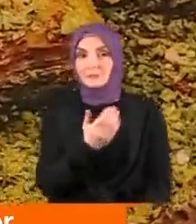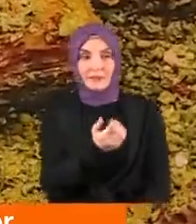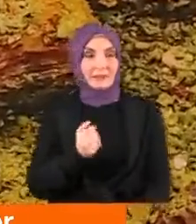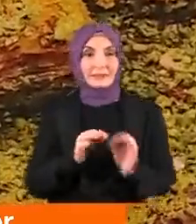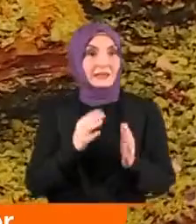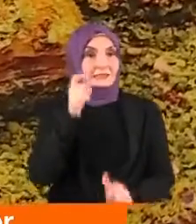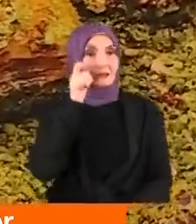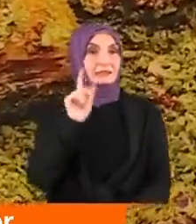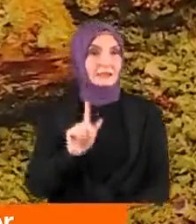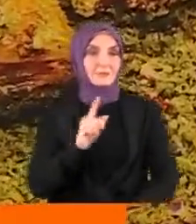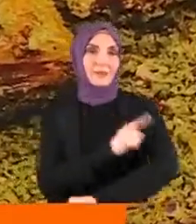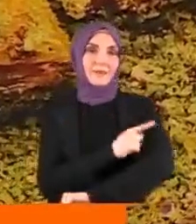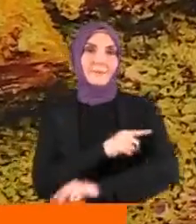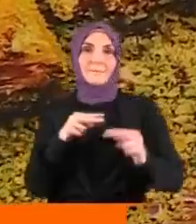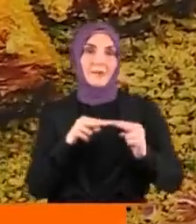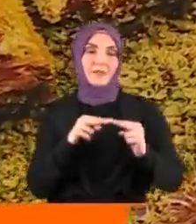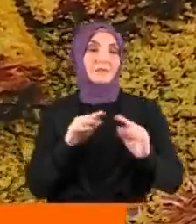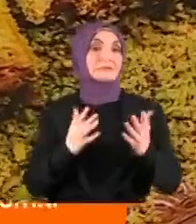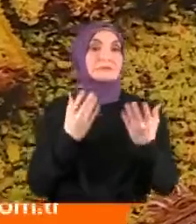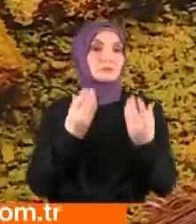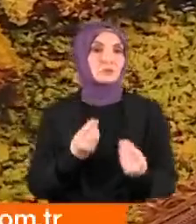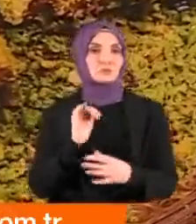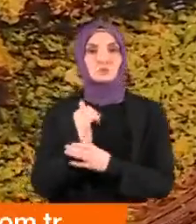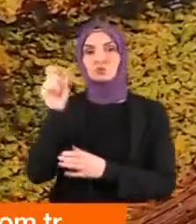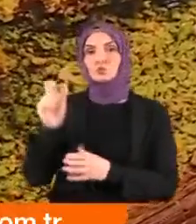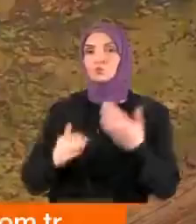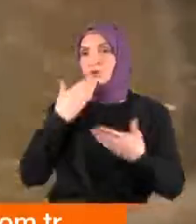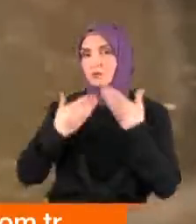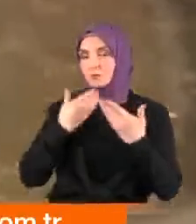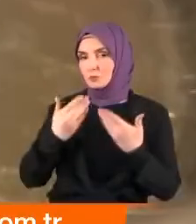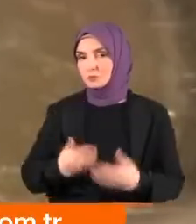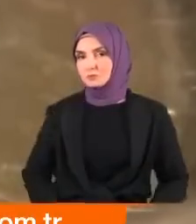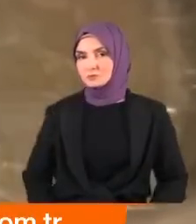kaliteli baklava nasıl olur? Ustası anlattı.